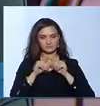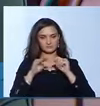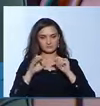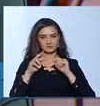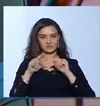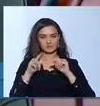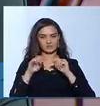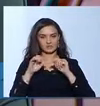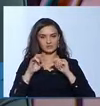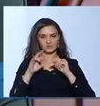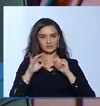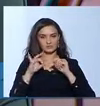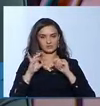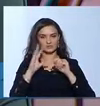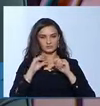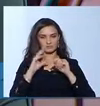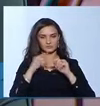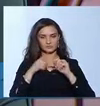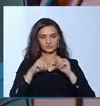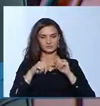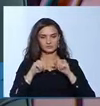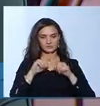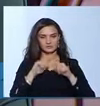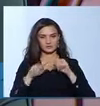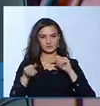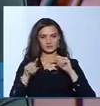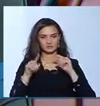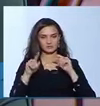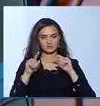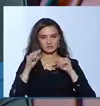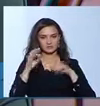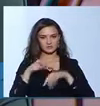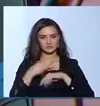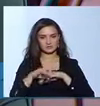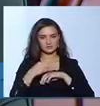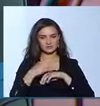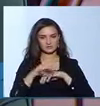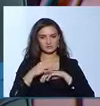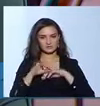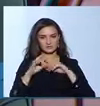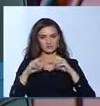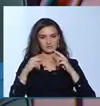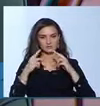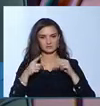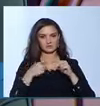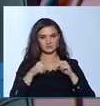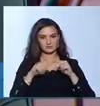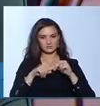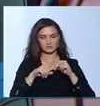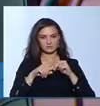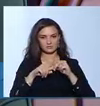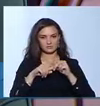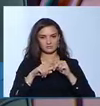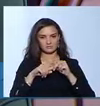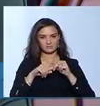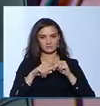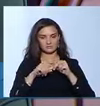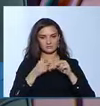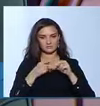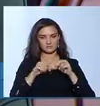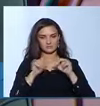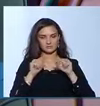ტელოგენური ცვენა, ანუ როდესაც შედარებით სწრაფად გადადის დაცვენის ფაზაში, თმა ხო ციკლური ორგანო აქვს დისფაზა ცვენის ფაზა